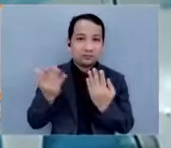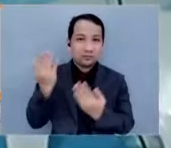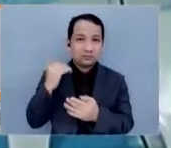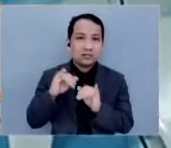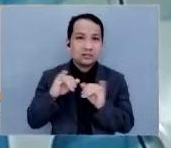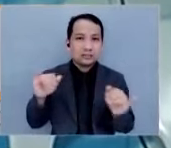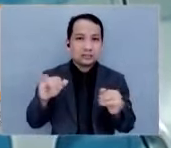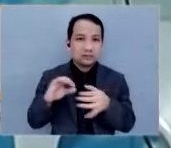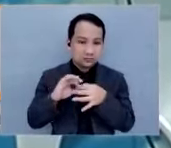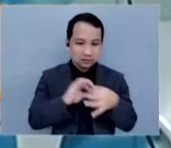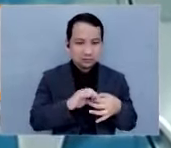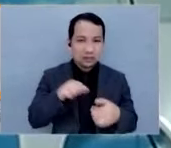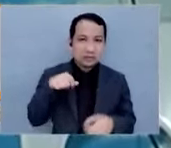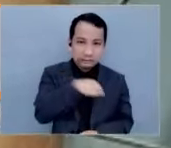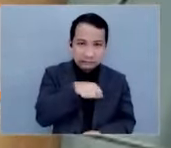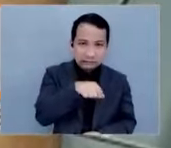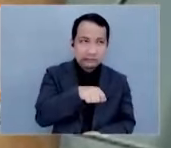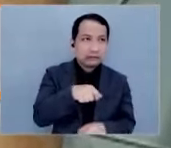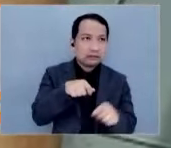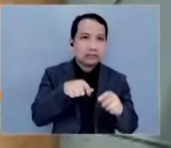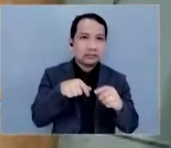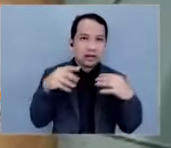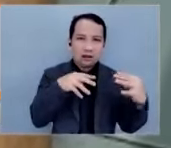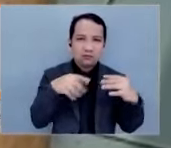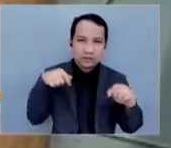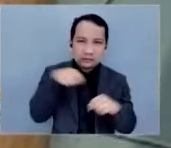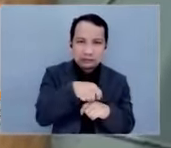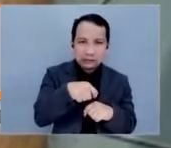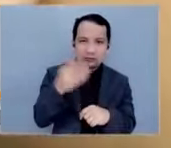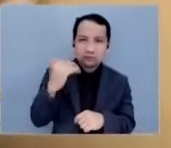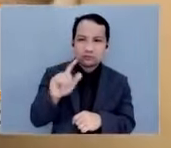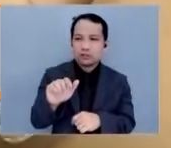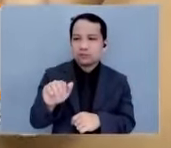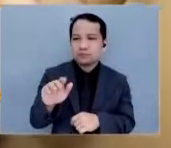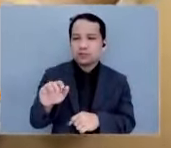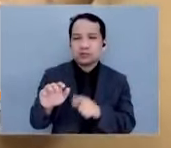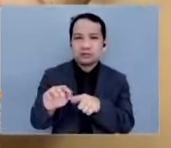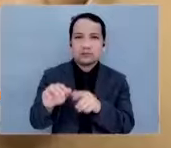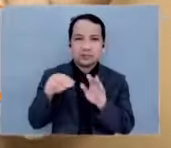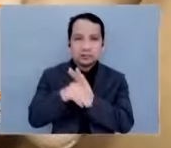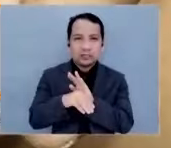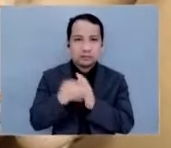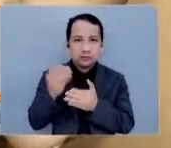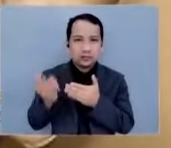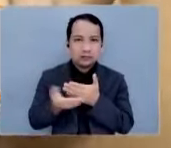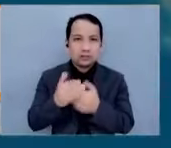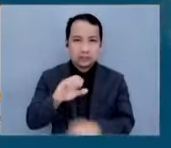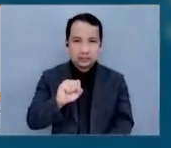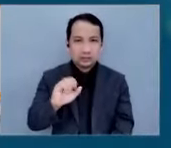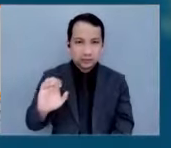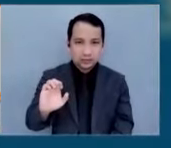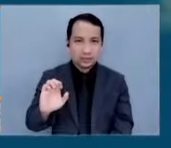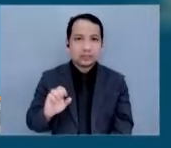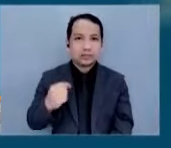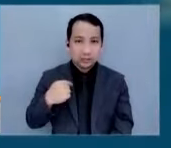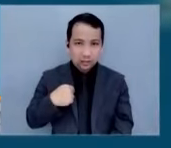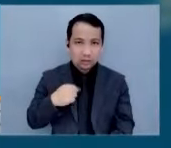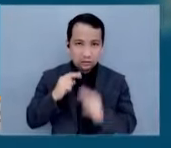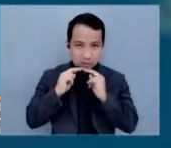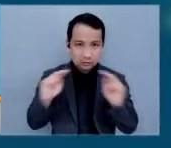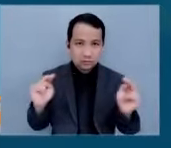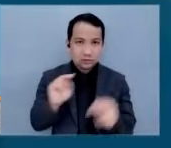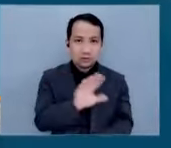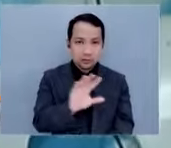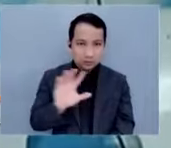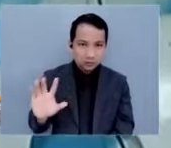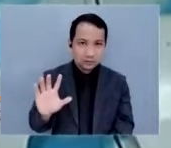sa saksakan noong 2015. Sinampahan na ng reklamong murder ang suspect. Nagbabalita mula sa frontline,